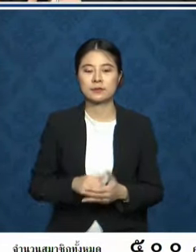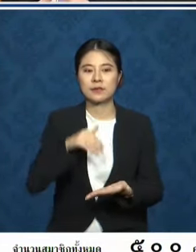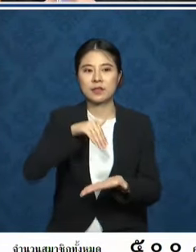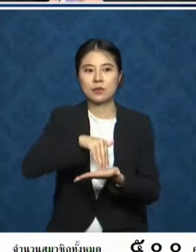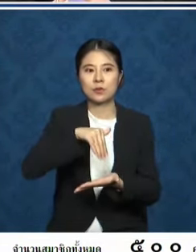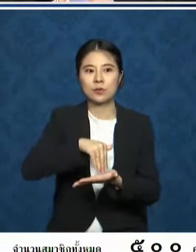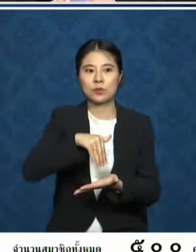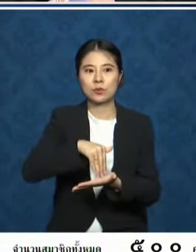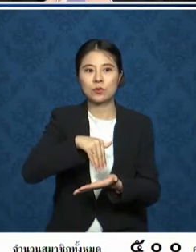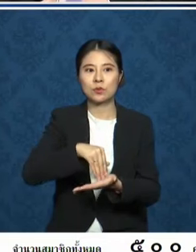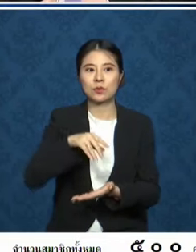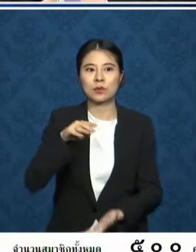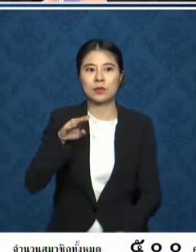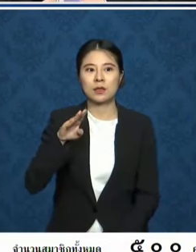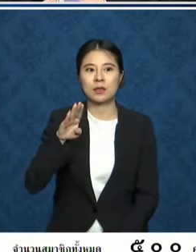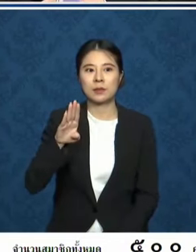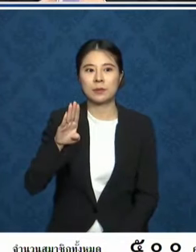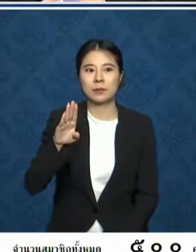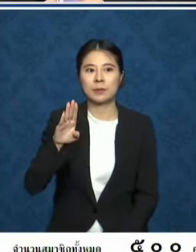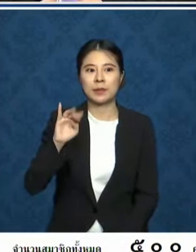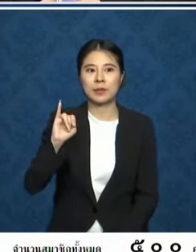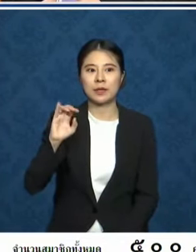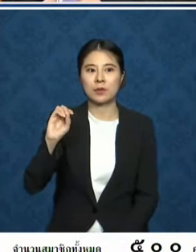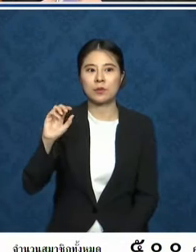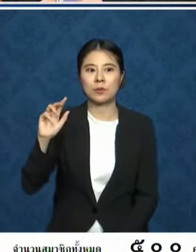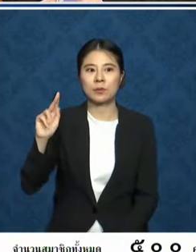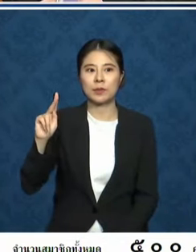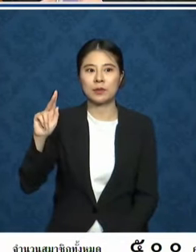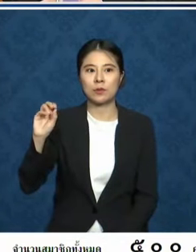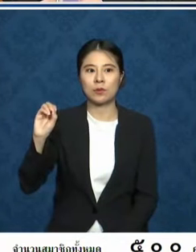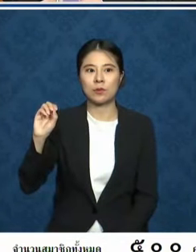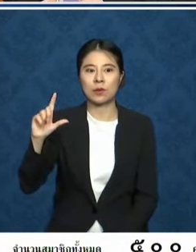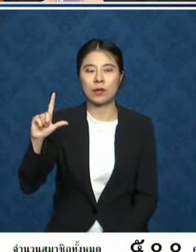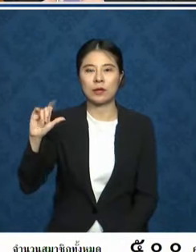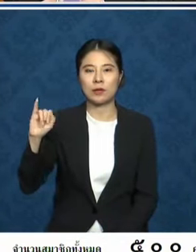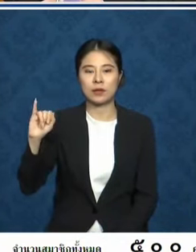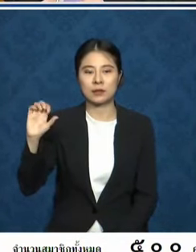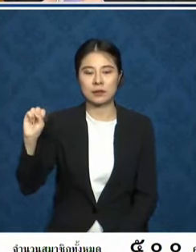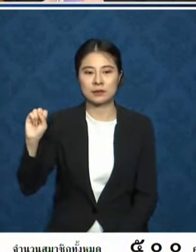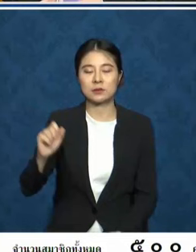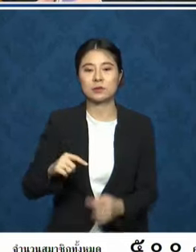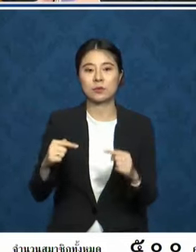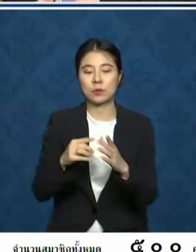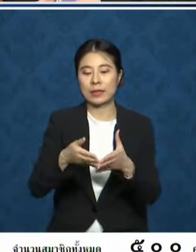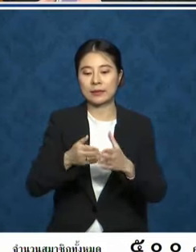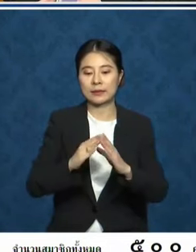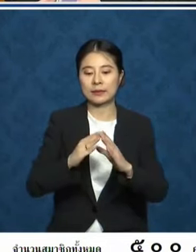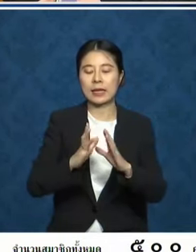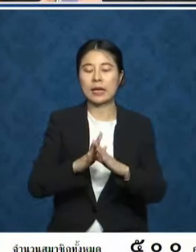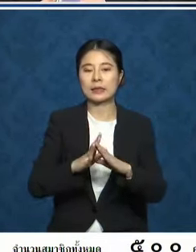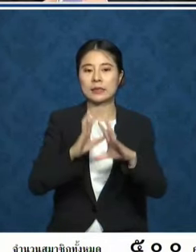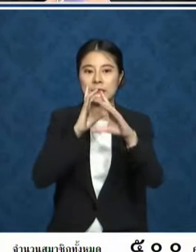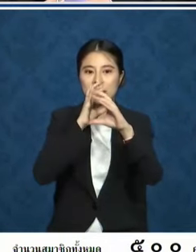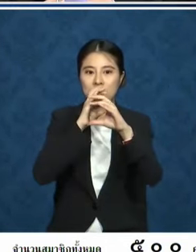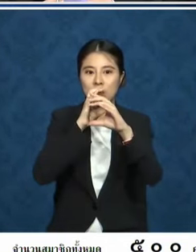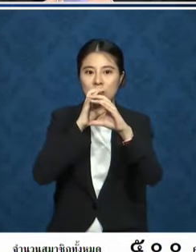opolis ที่ระยองนะครับไปต่อเลยครับผลงานวิจัย